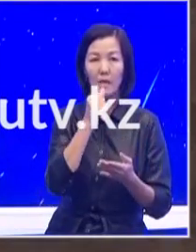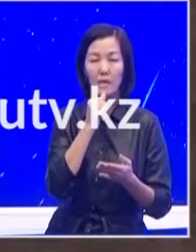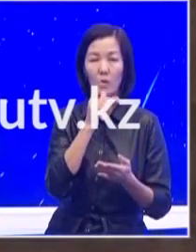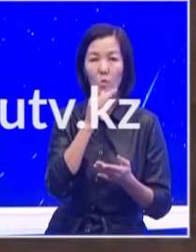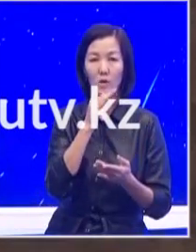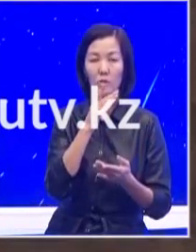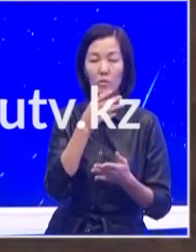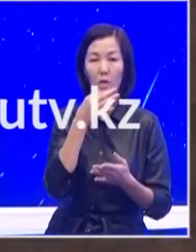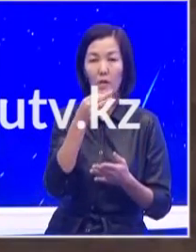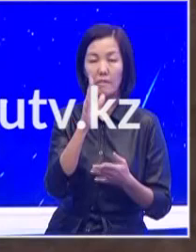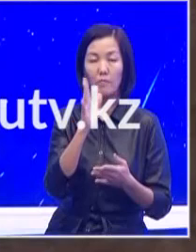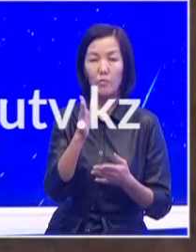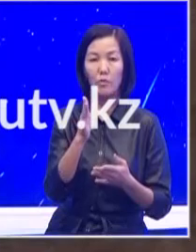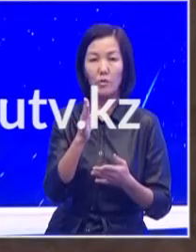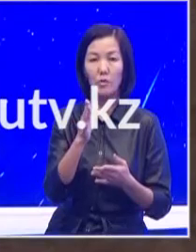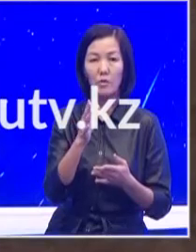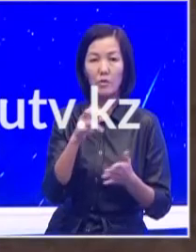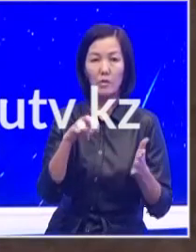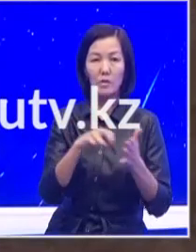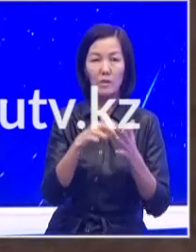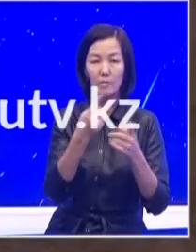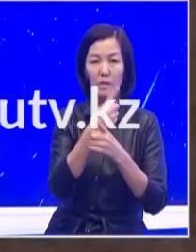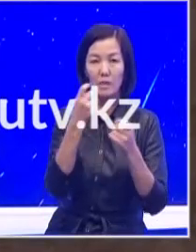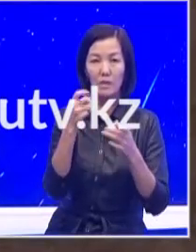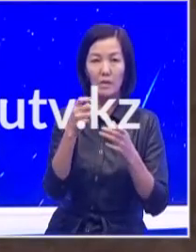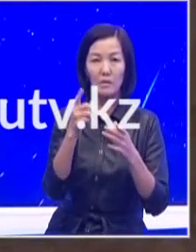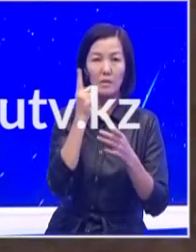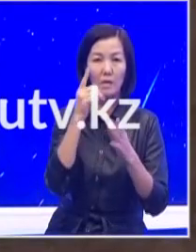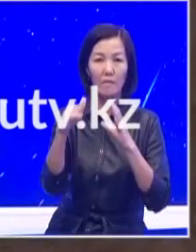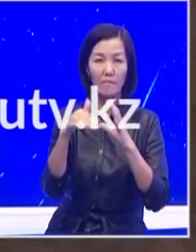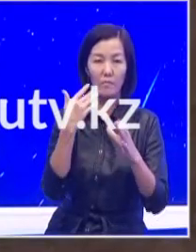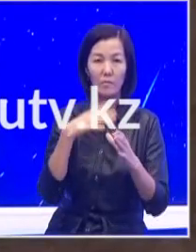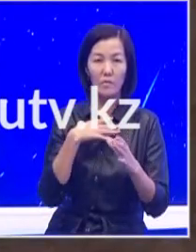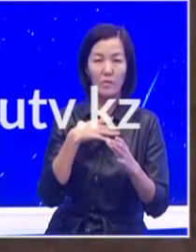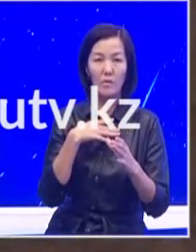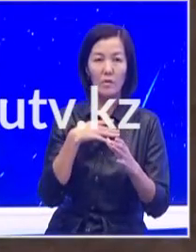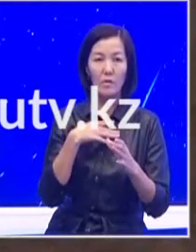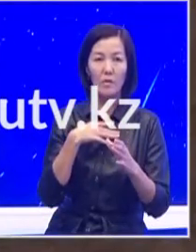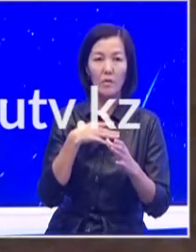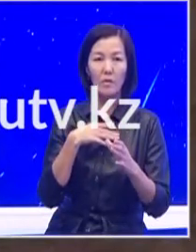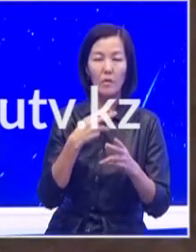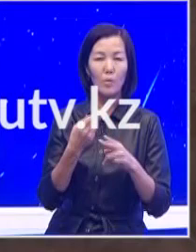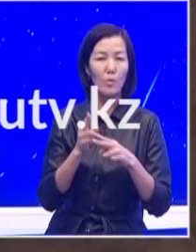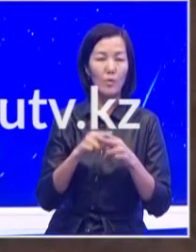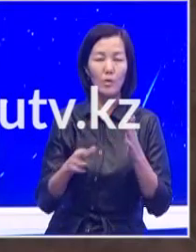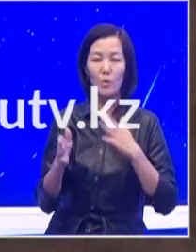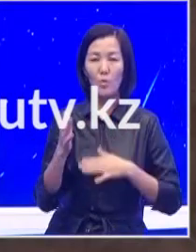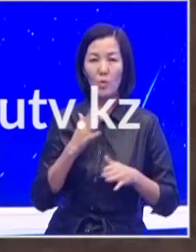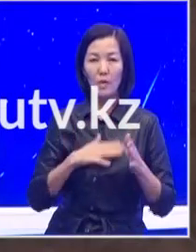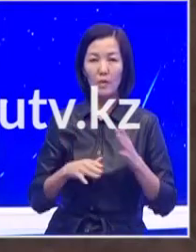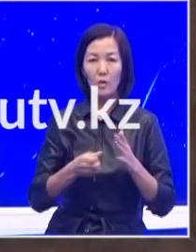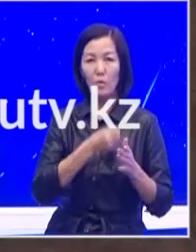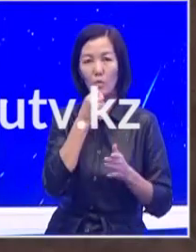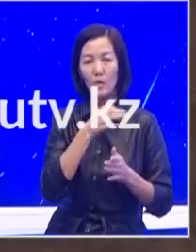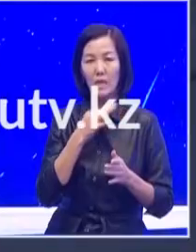маған ответін айтамыз деді, сапшыны кеп тұр маған, вам одобрены деп, мә, қуандық балаларымыз бәріміз, үлкен